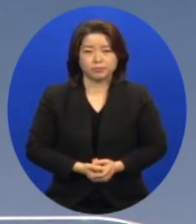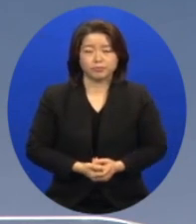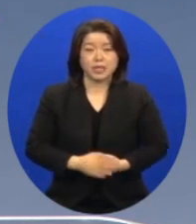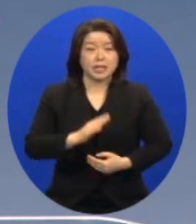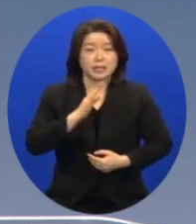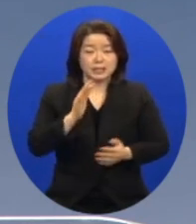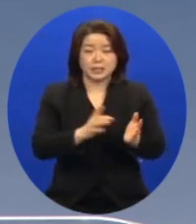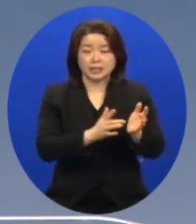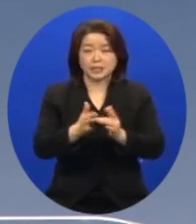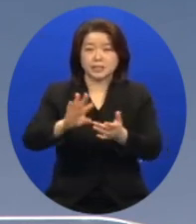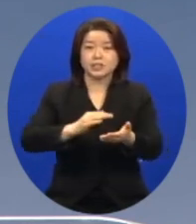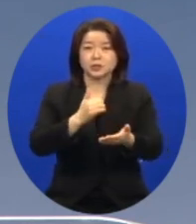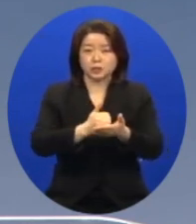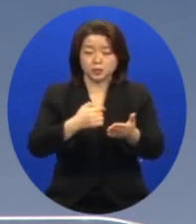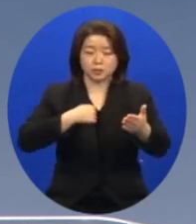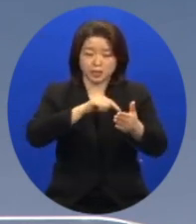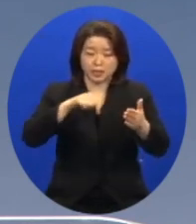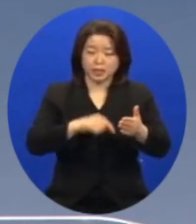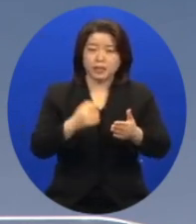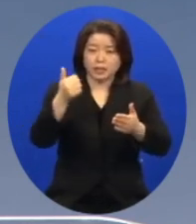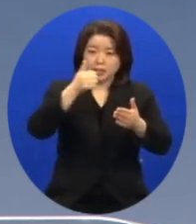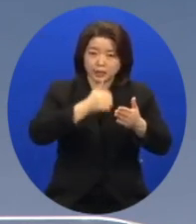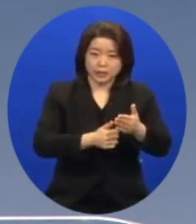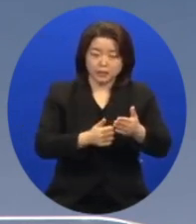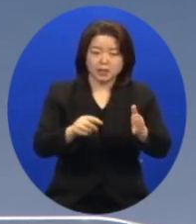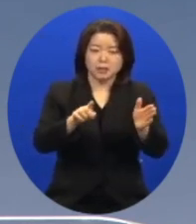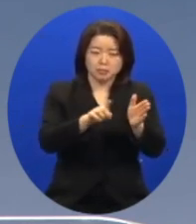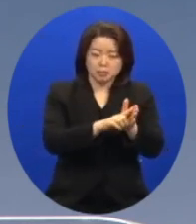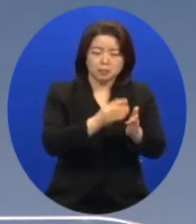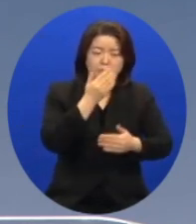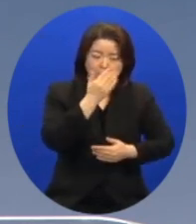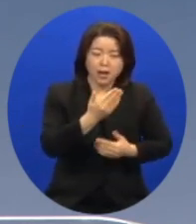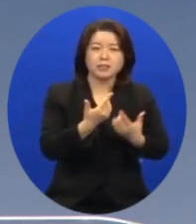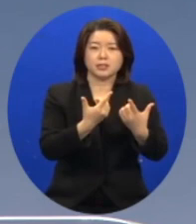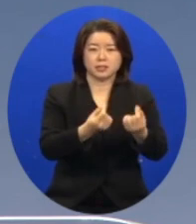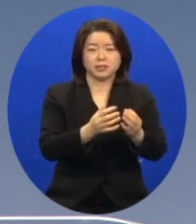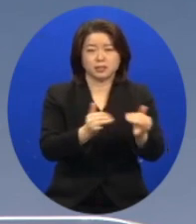진짜 예수 그리스도께서 내 안에 거하시며 믿어지는 살아